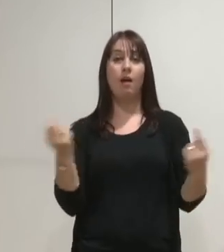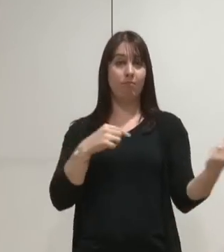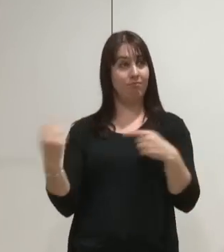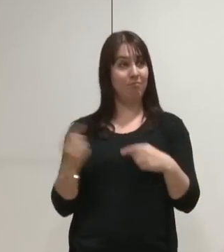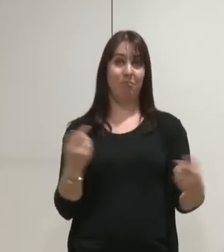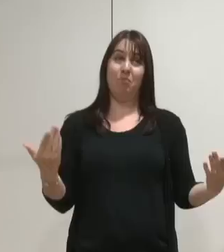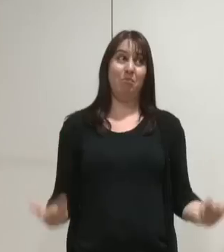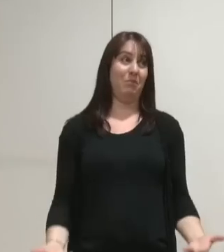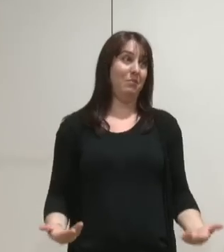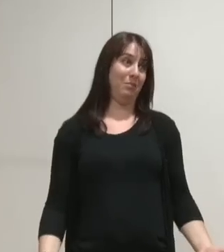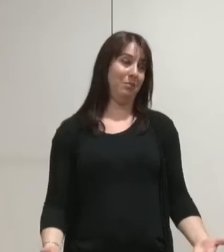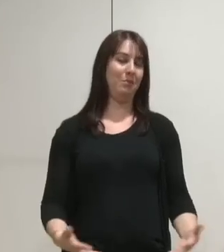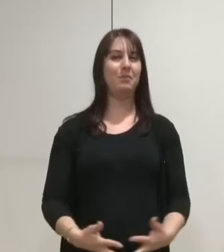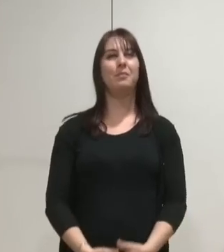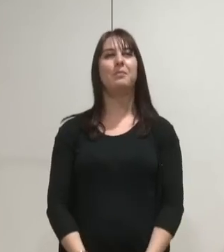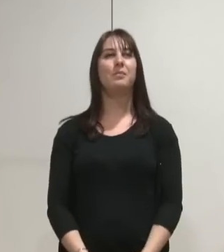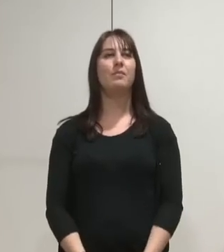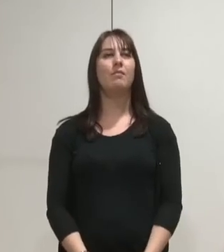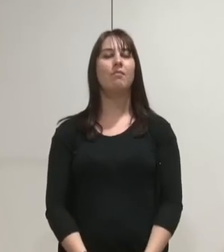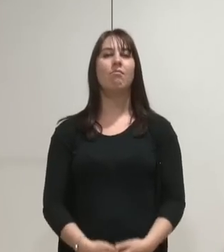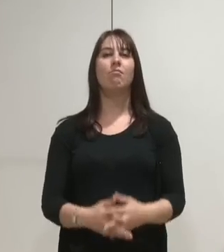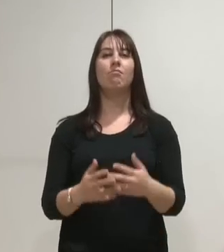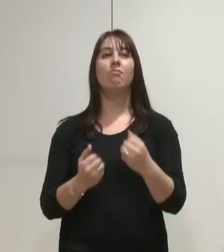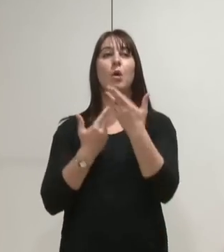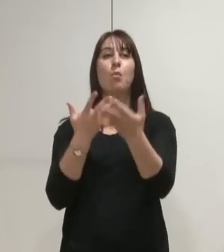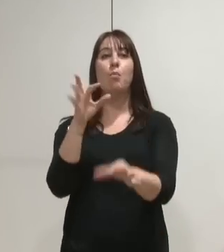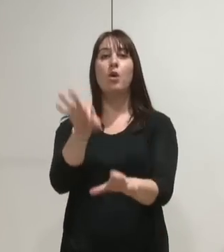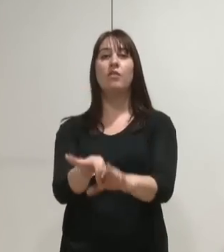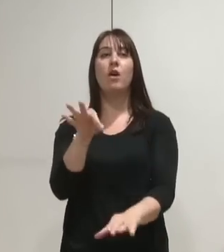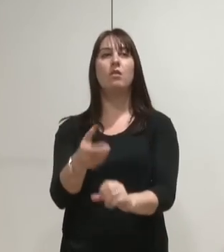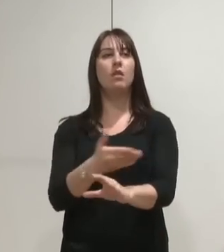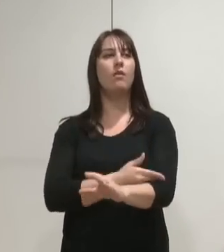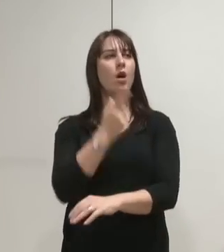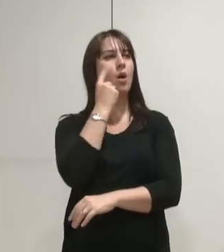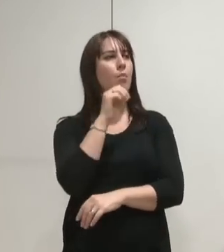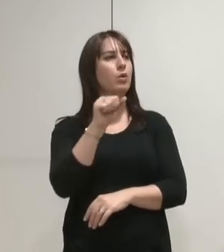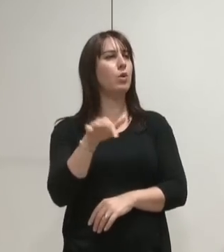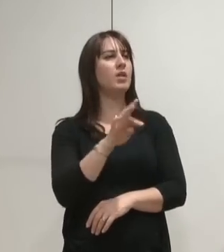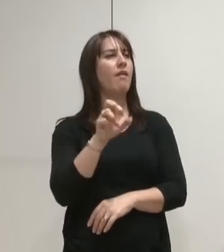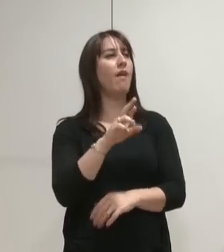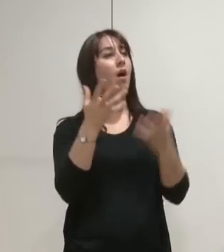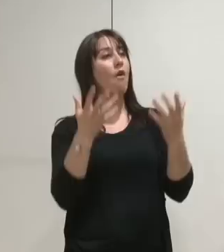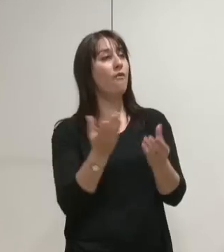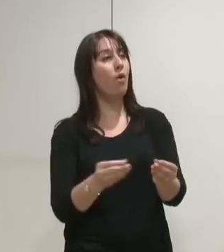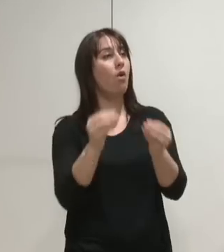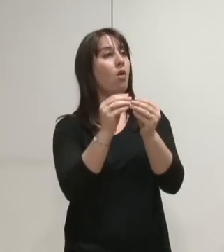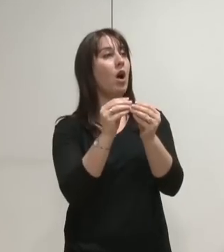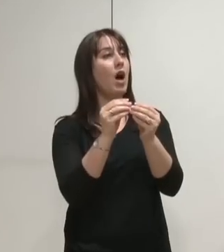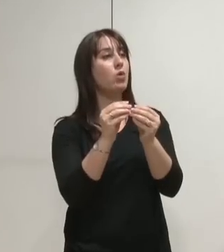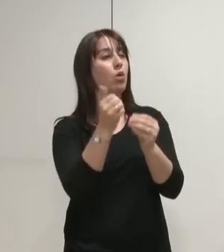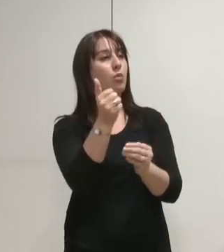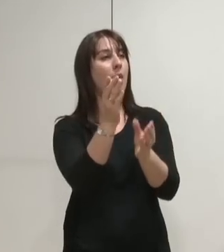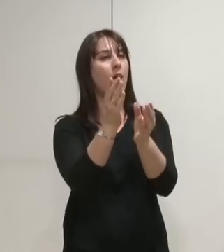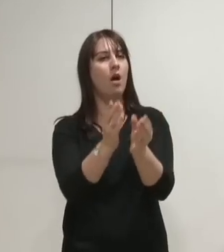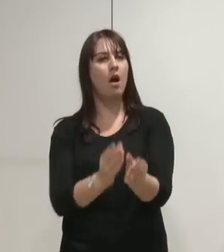aujourd'hui avant de passer au voie je demande à Monsieur Safar s'il souhaite peut-être intervenir sur son amendement